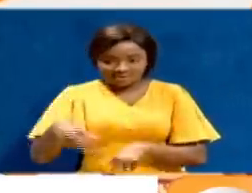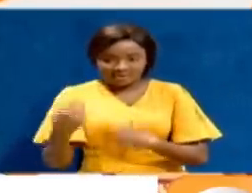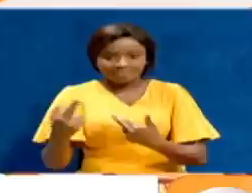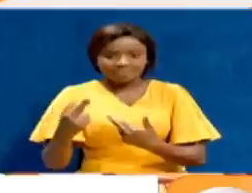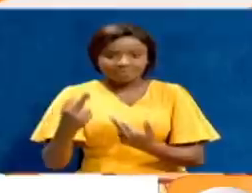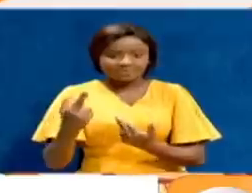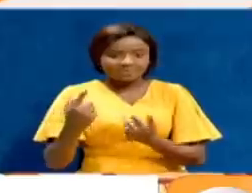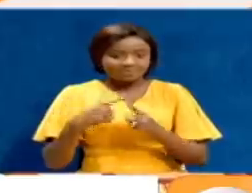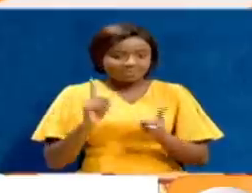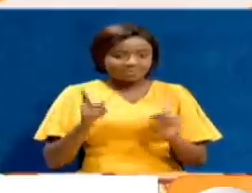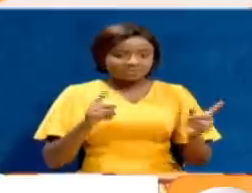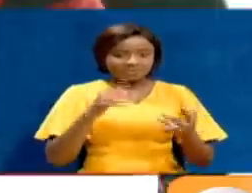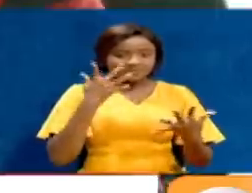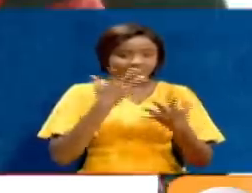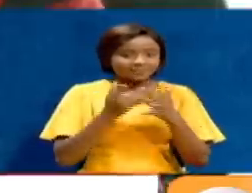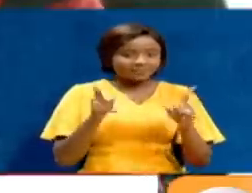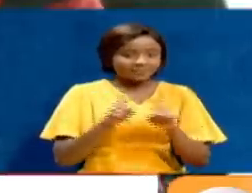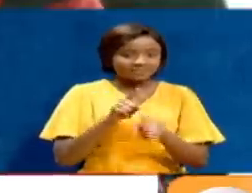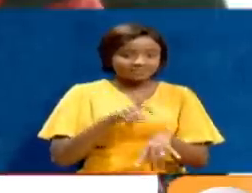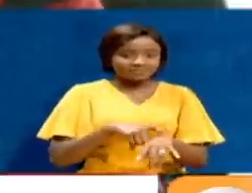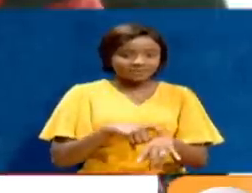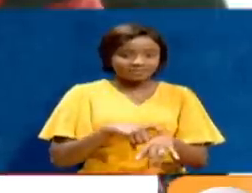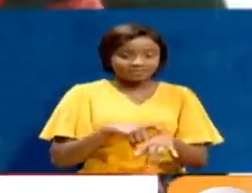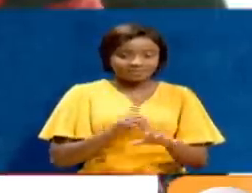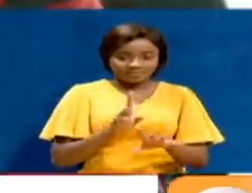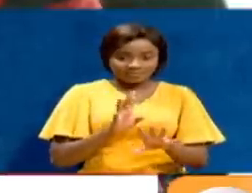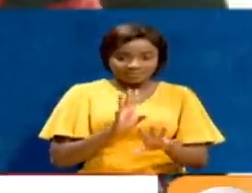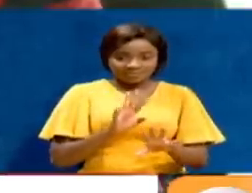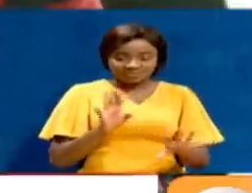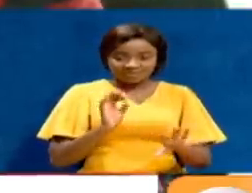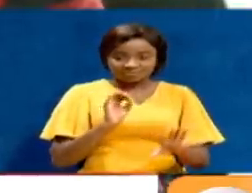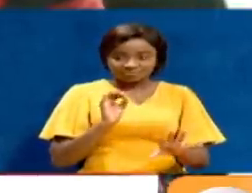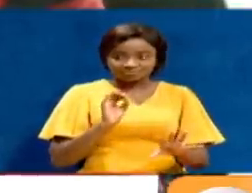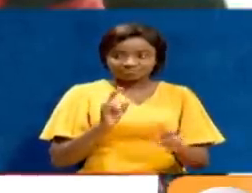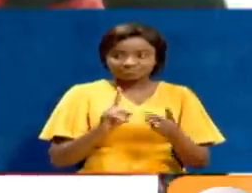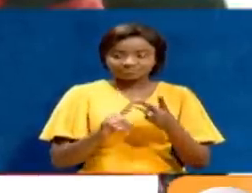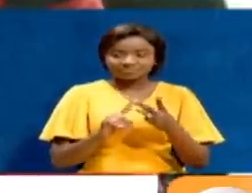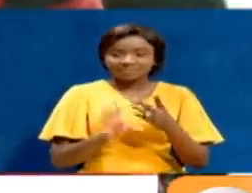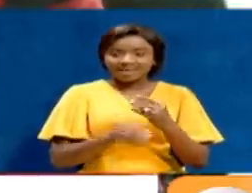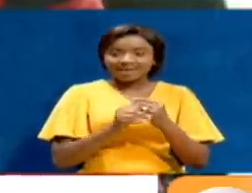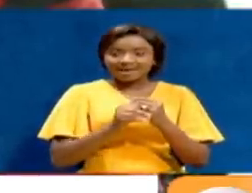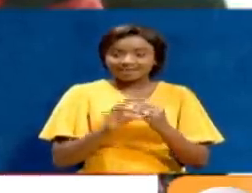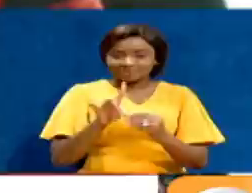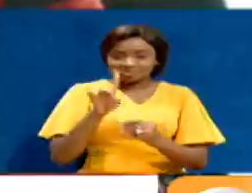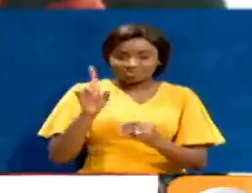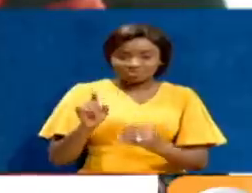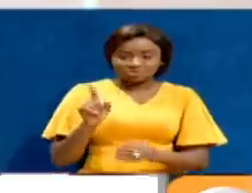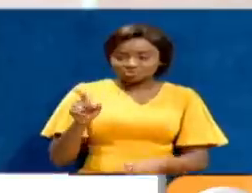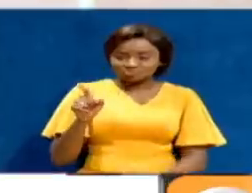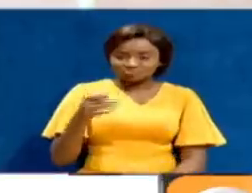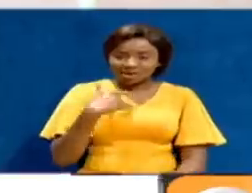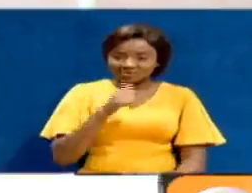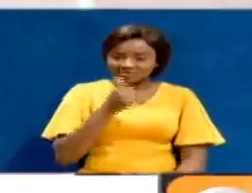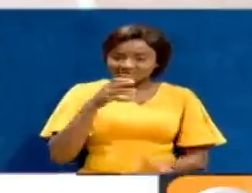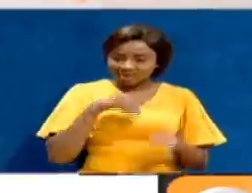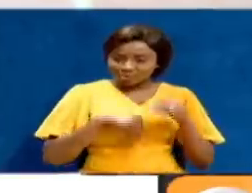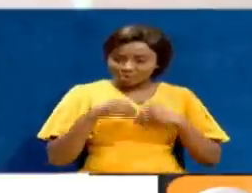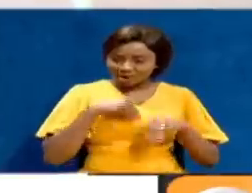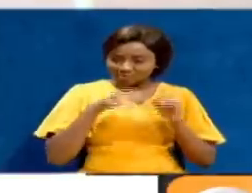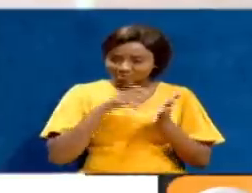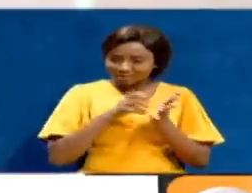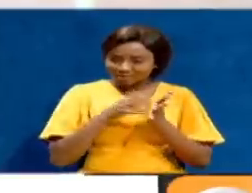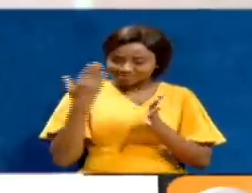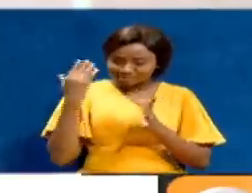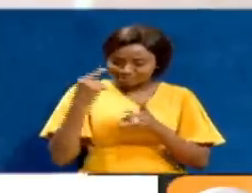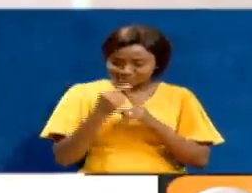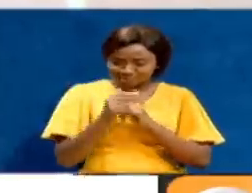all of them gets the same sentence? Na haya kuishia hapo, maswali pia yaliibuka kuhusu kesi ya ufisadi iliyomkabili